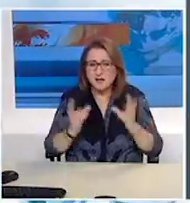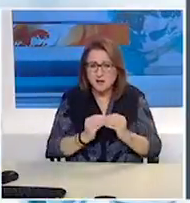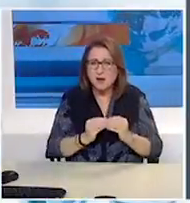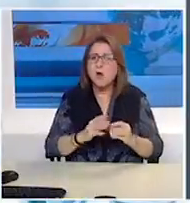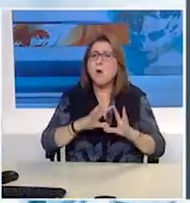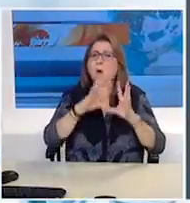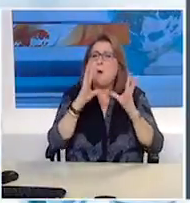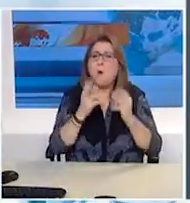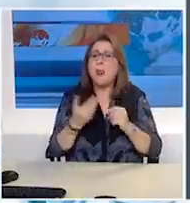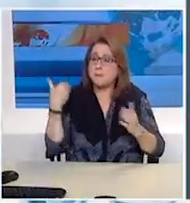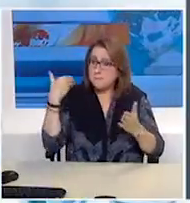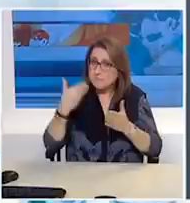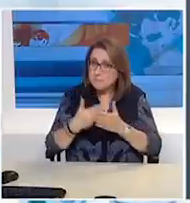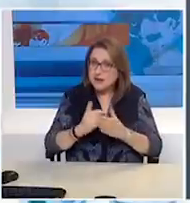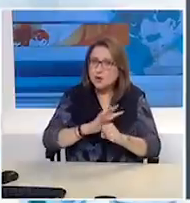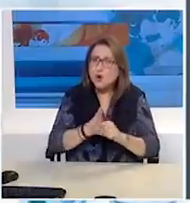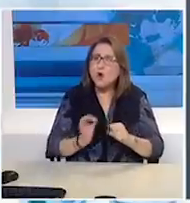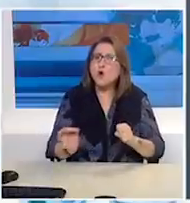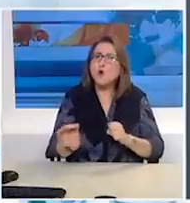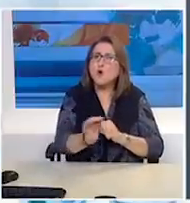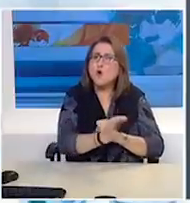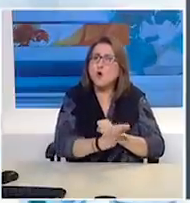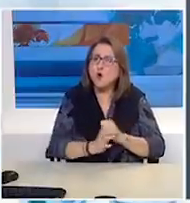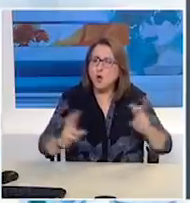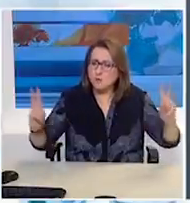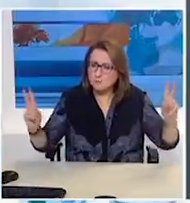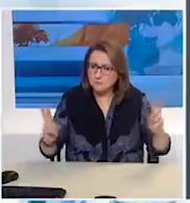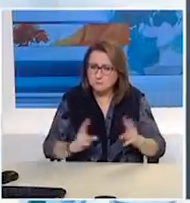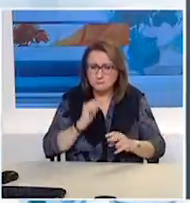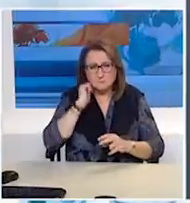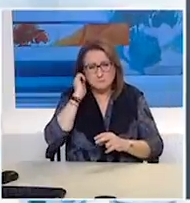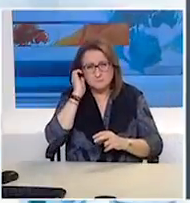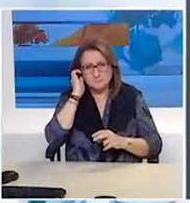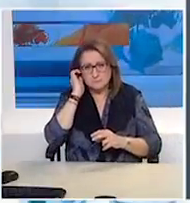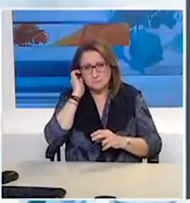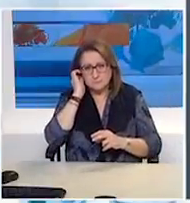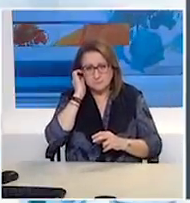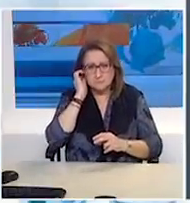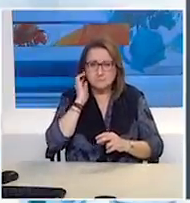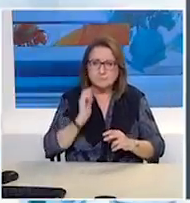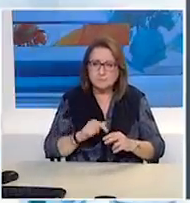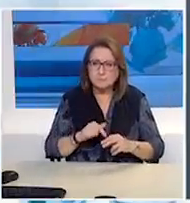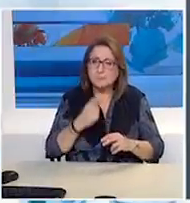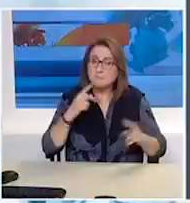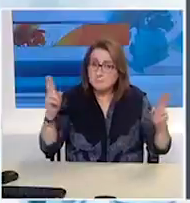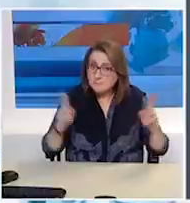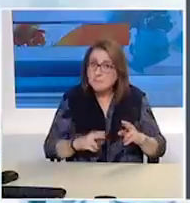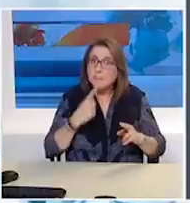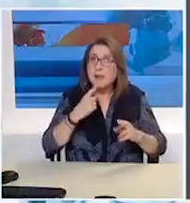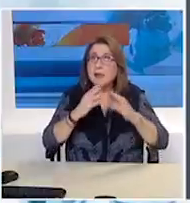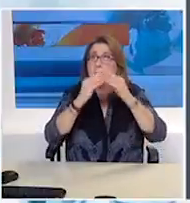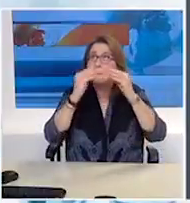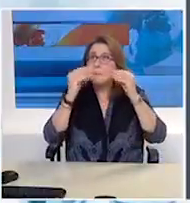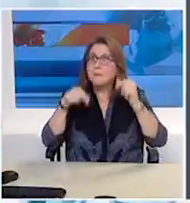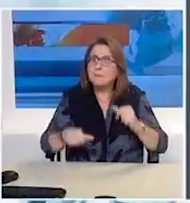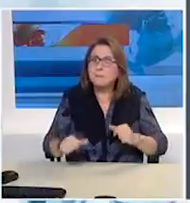προσωρινές. Κατά συνέπεια, δεν δικαιολογούν οδήποτε φυσικασμό, ούτε βέβαια συνεπάγονται την επίλυση με κάποιο μαγικό